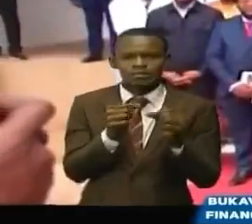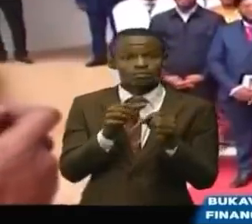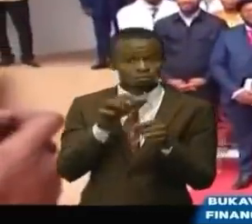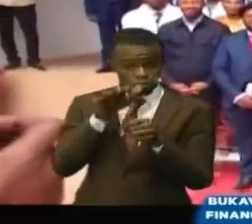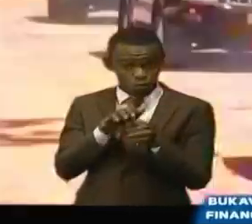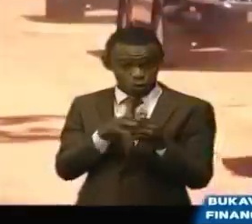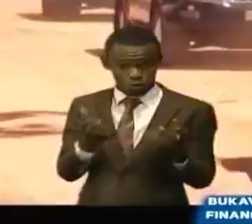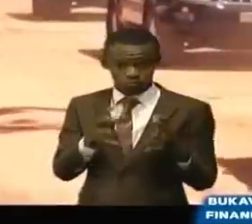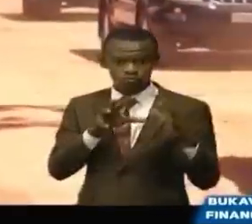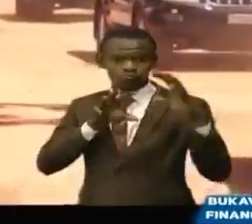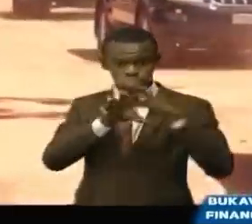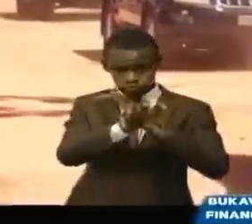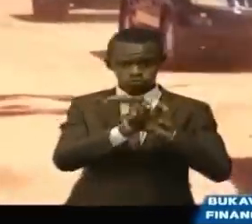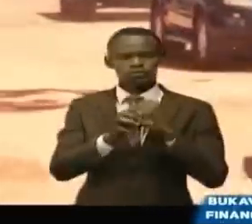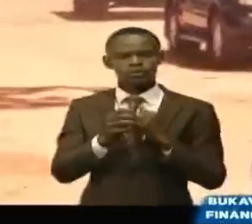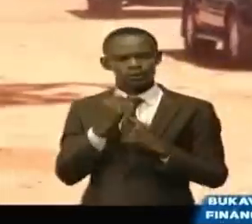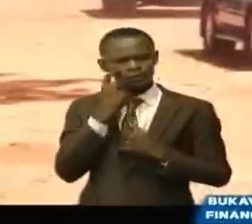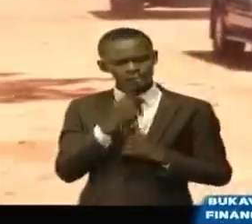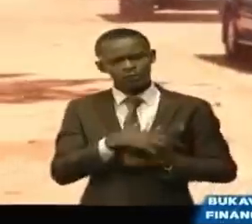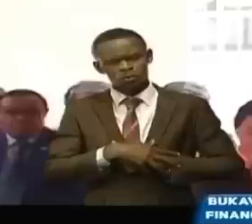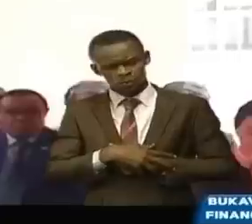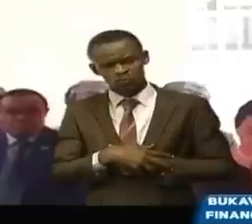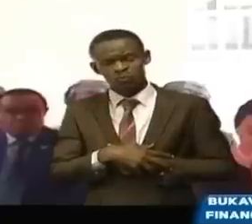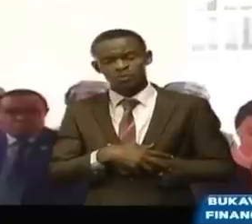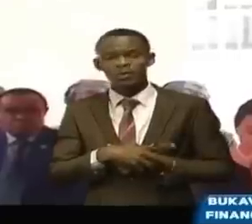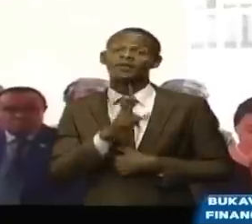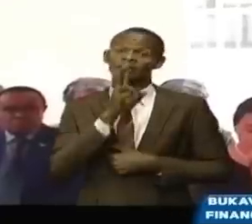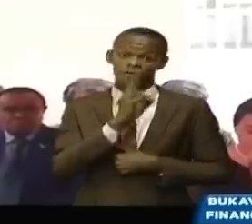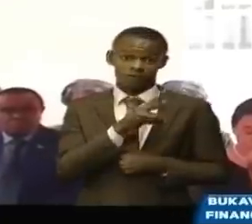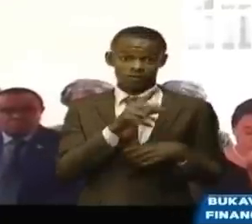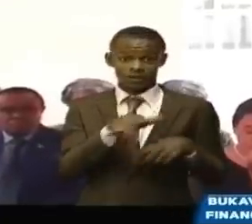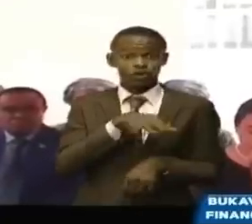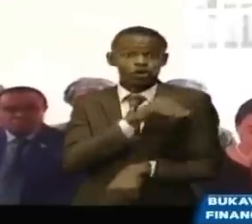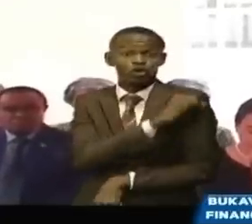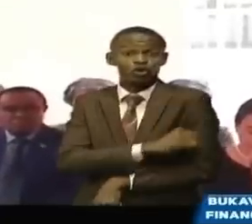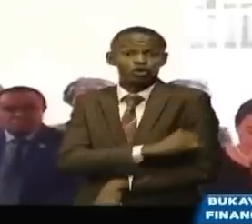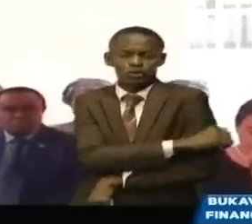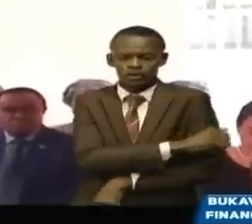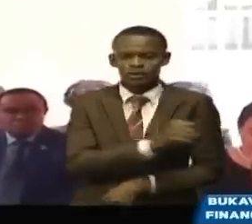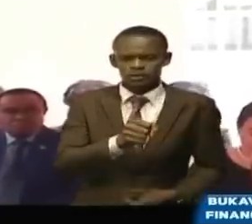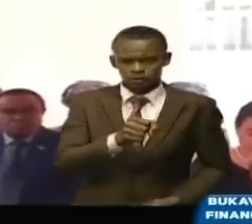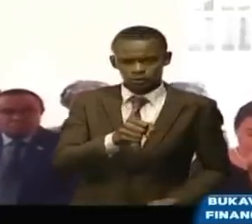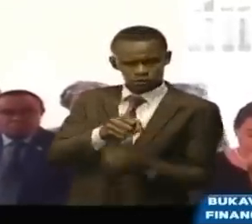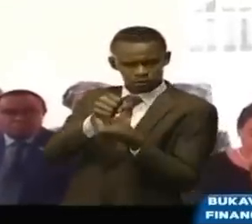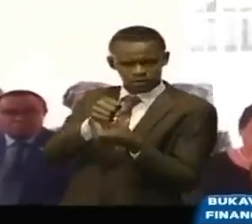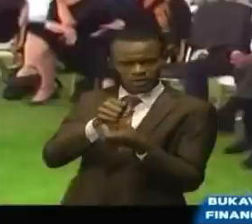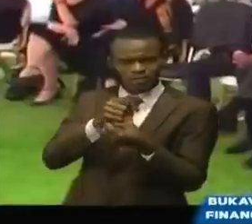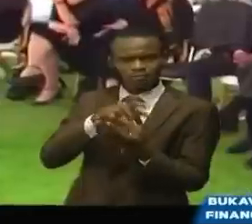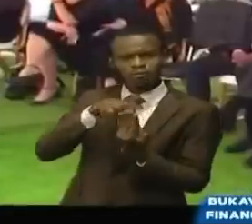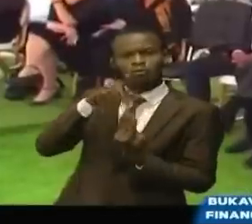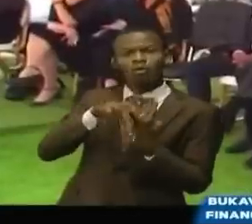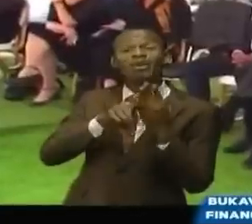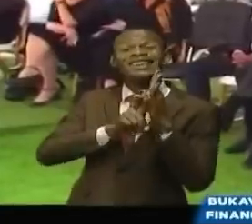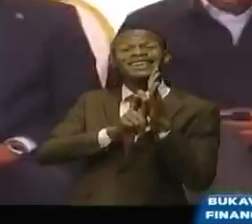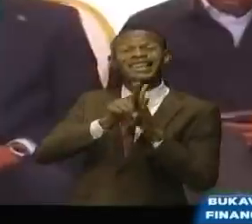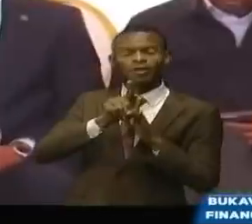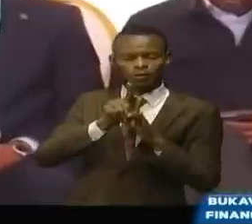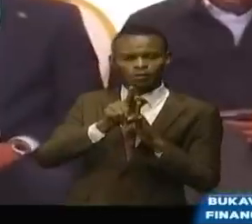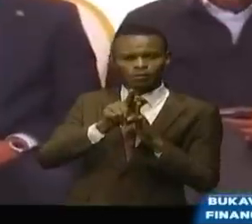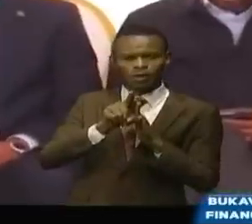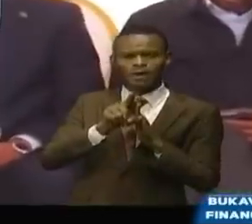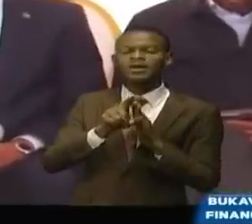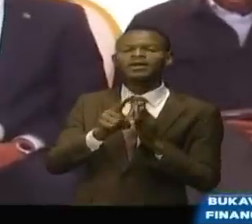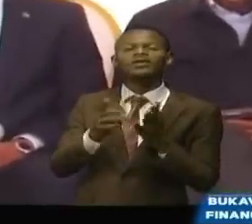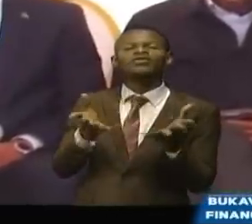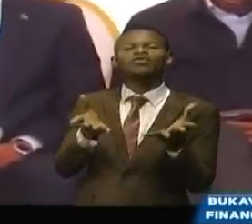développement économique, la Suisse a mis en œuvre depuis 2016 les programmes PROMOST pour améliorer l'employabilité des jeunes filles et